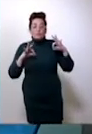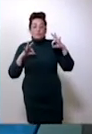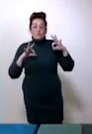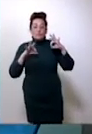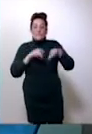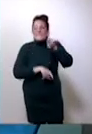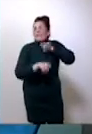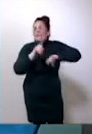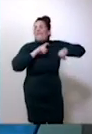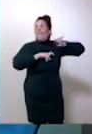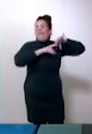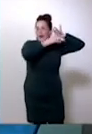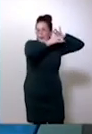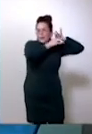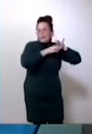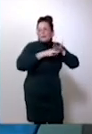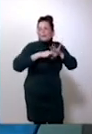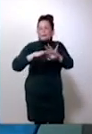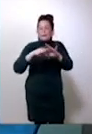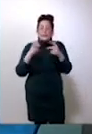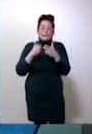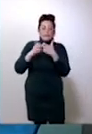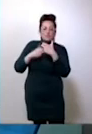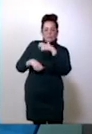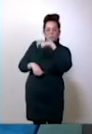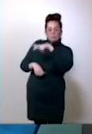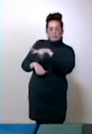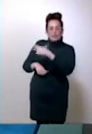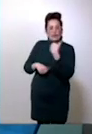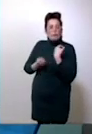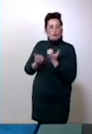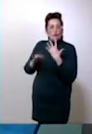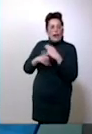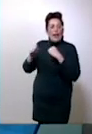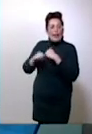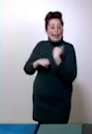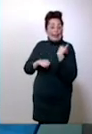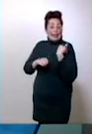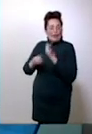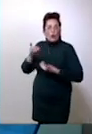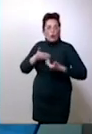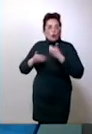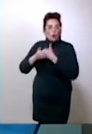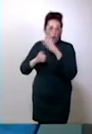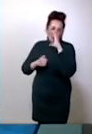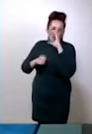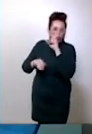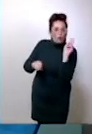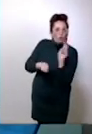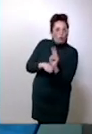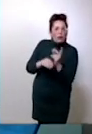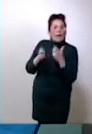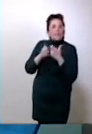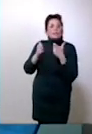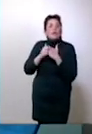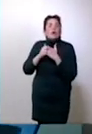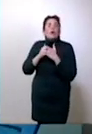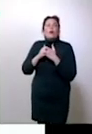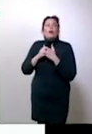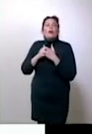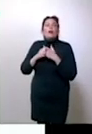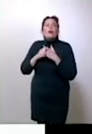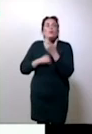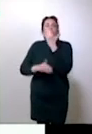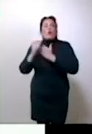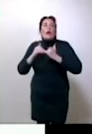regardé les logements qui ont été construits ces dernières années. Donc on a effectivement le plan local pour l'habitat qui a été respecté, puisqu'on est